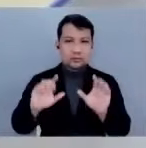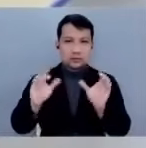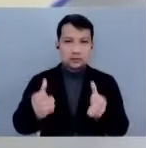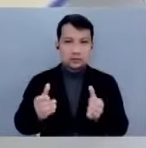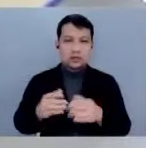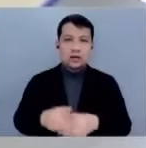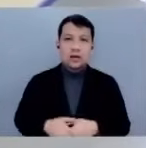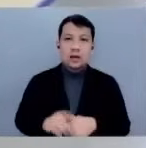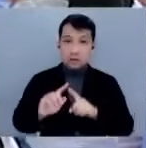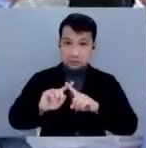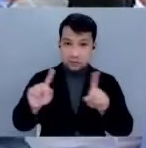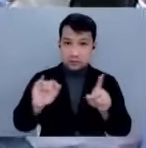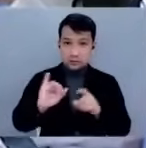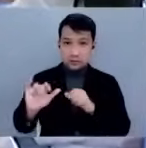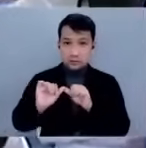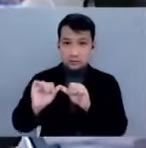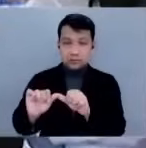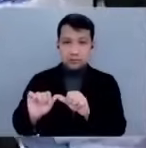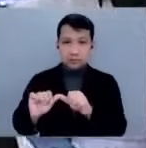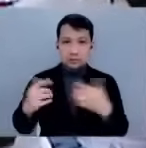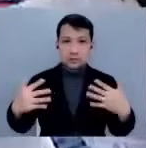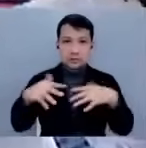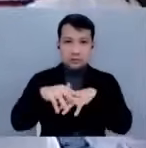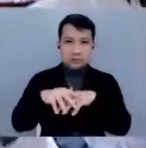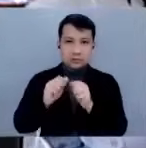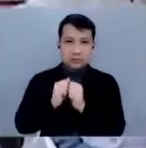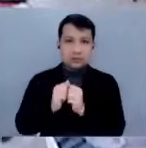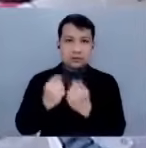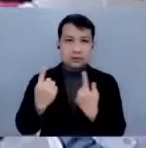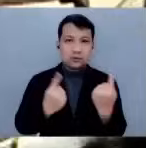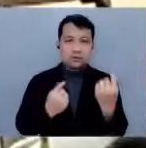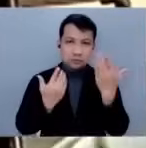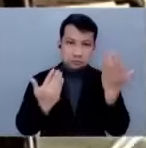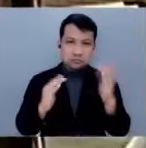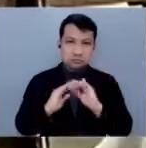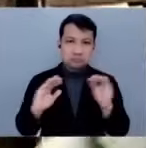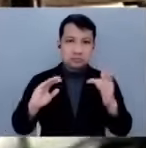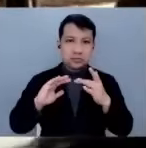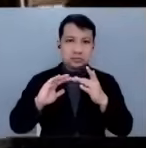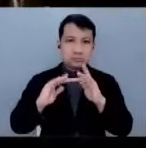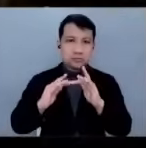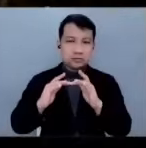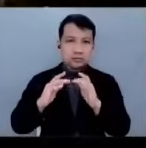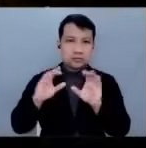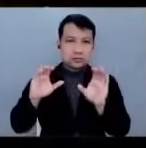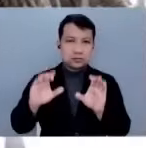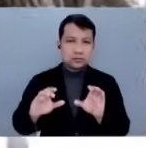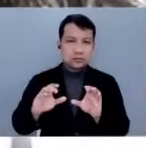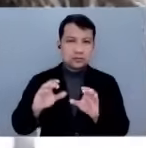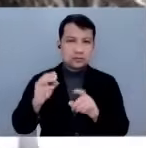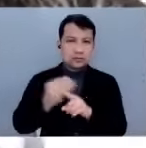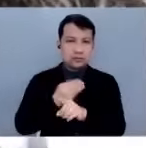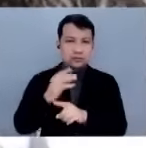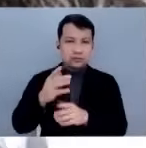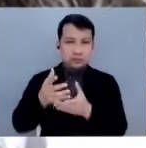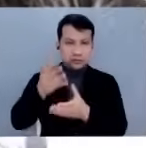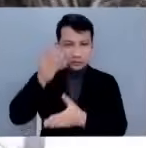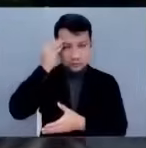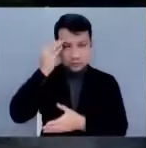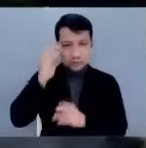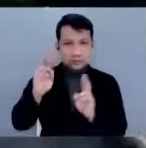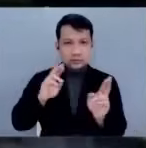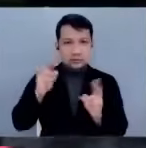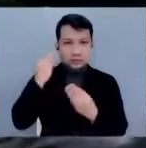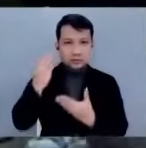kung matuloy, blended learning ang gagawin gaya ng online classes o modular learning. Handa naman daw